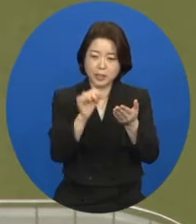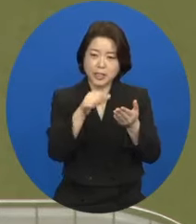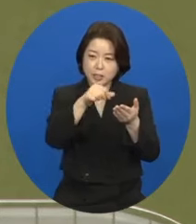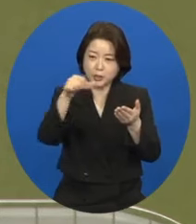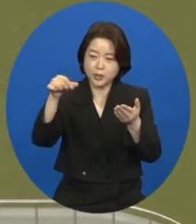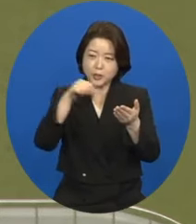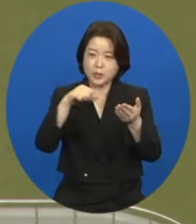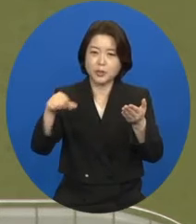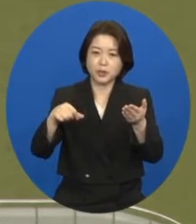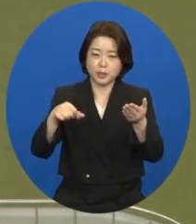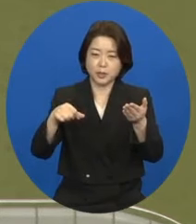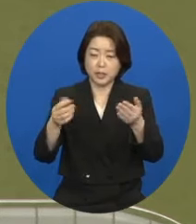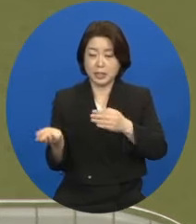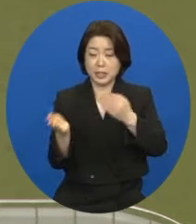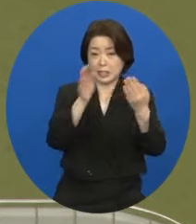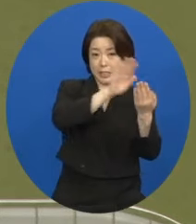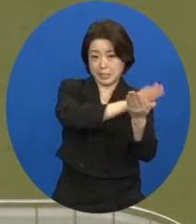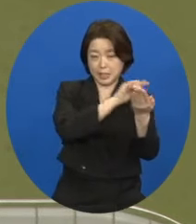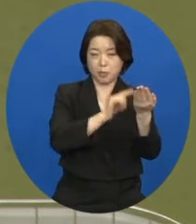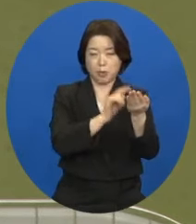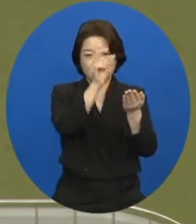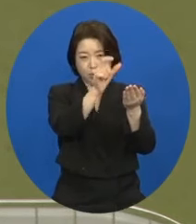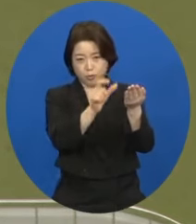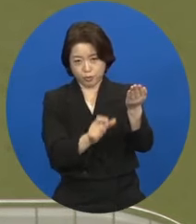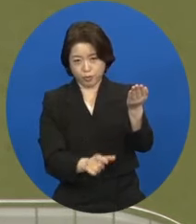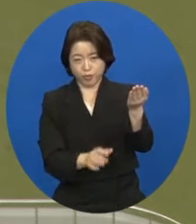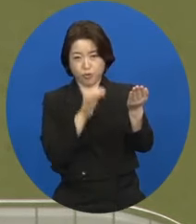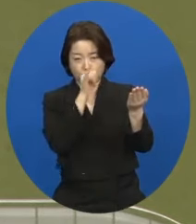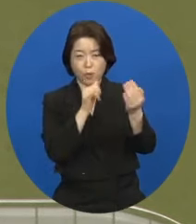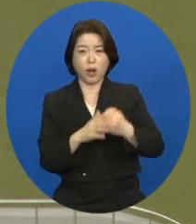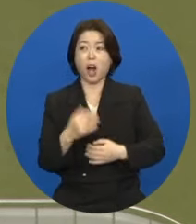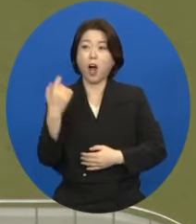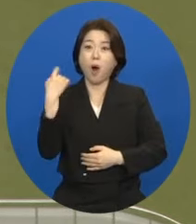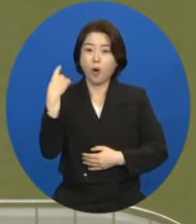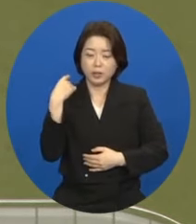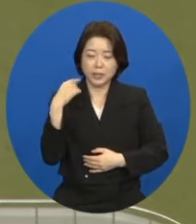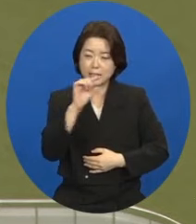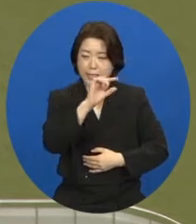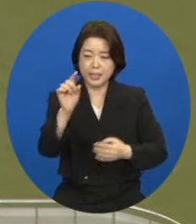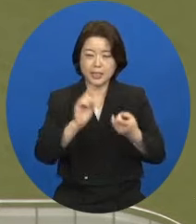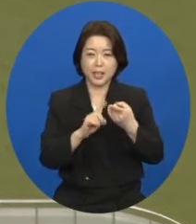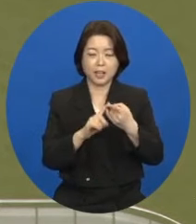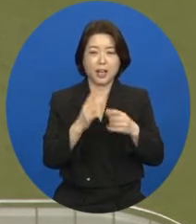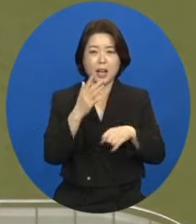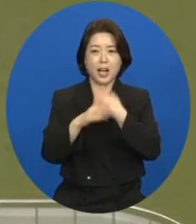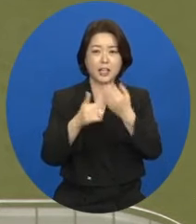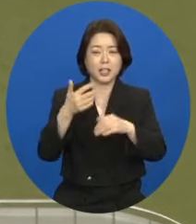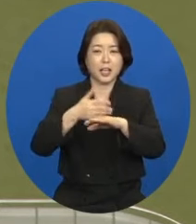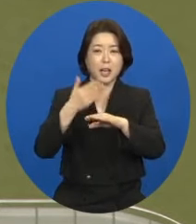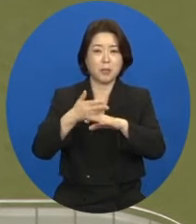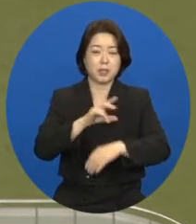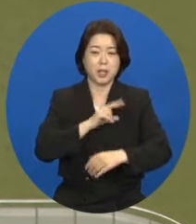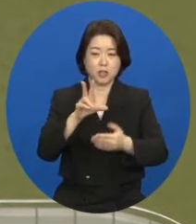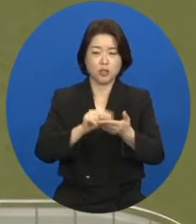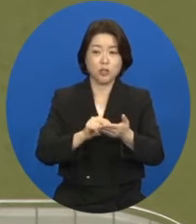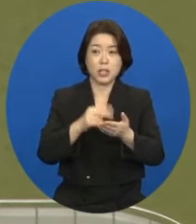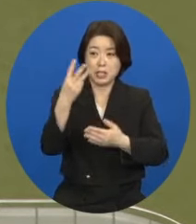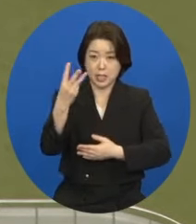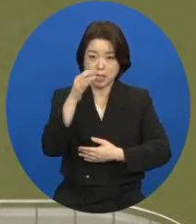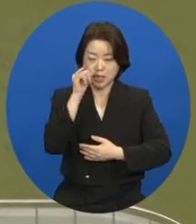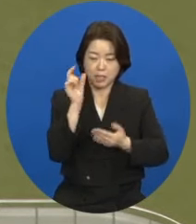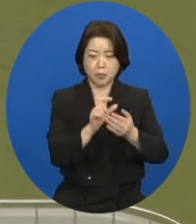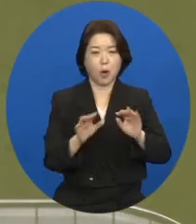너무 좋습니다. 예를 들면 어제 같은 경우에 하나님께서 주신 은사에 감사해 보십시오. 세 가지를 감사하는 거예요.